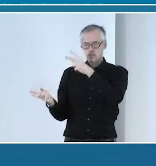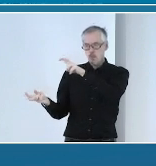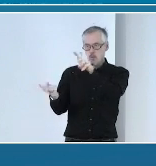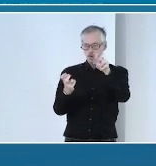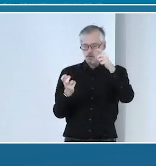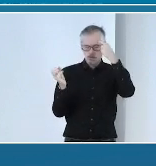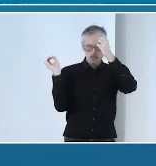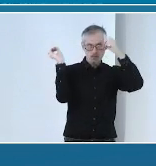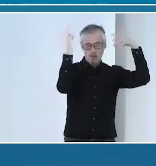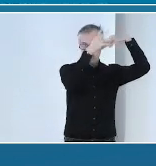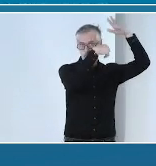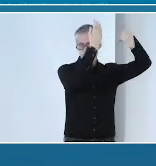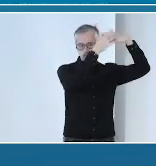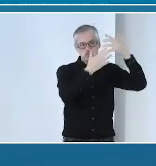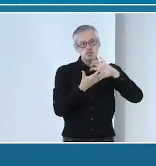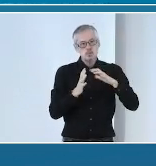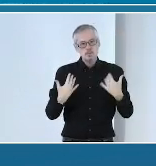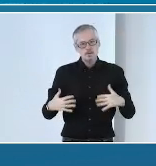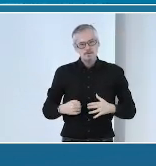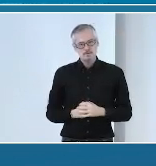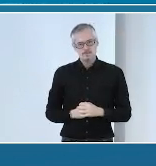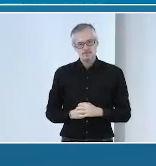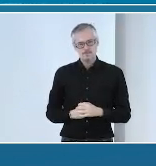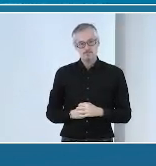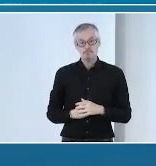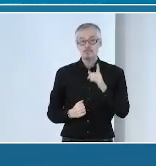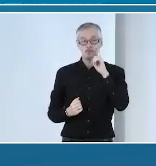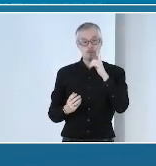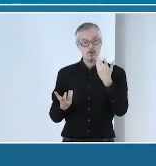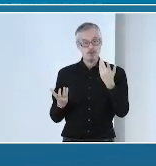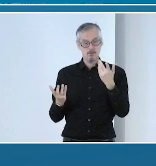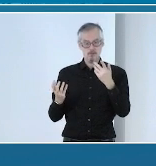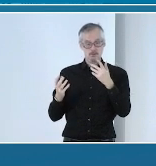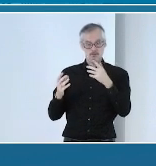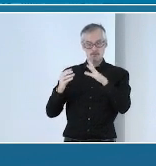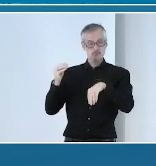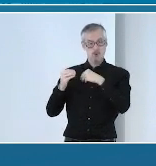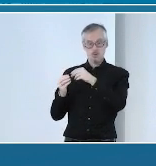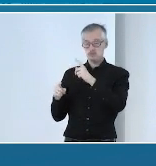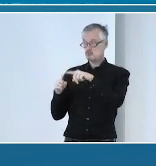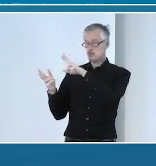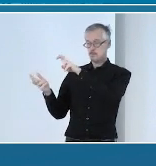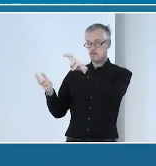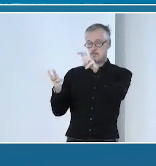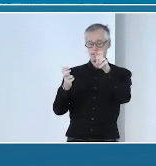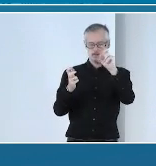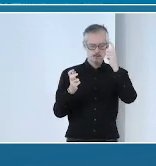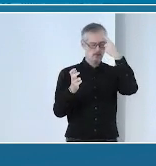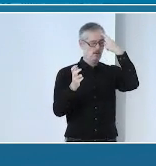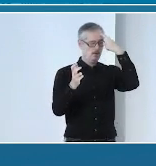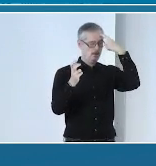Parce qu'il ne faut pas oublier non plus cette facette, c'est que le monde leur apparaît bien souvent de façon